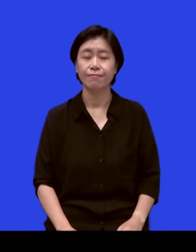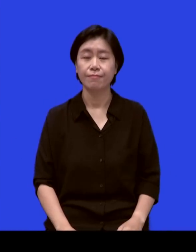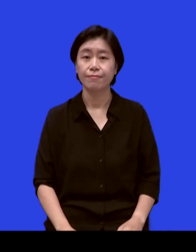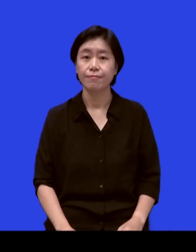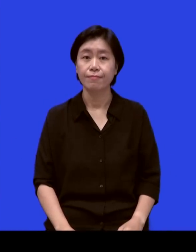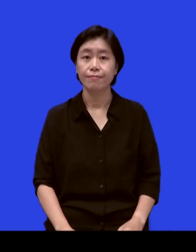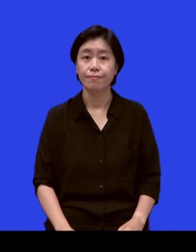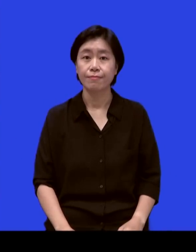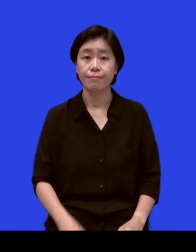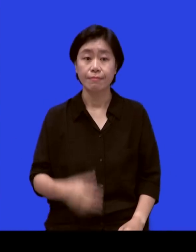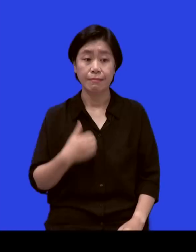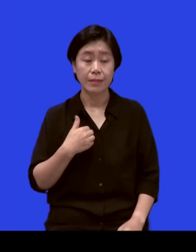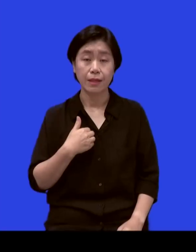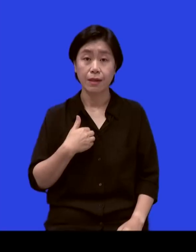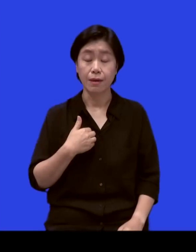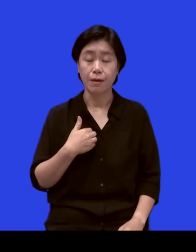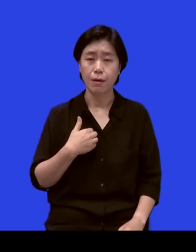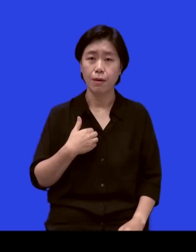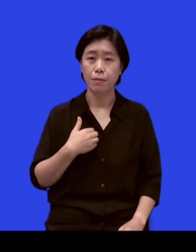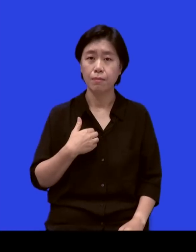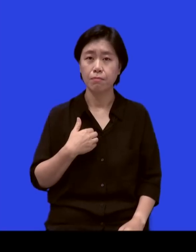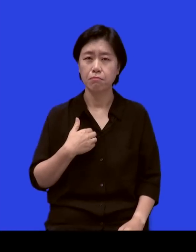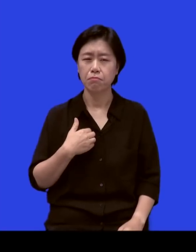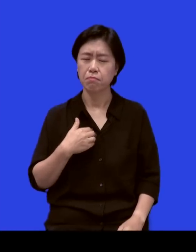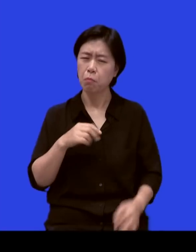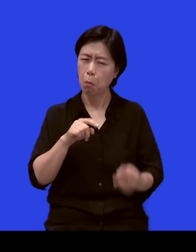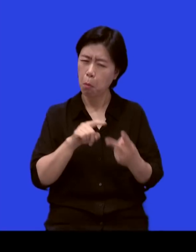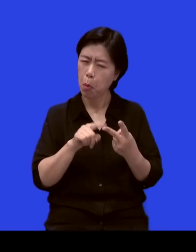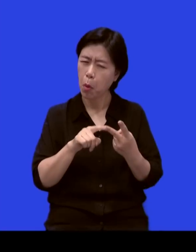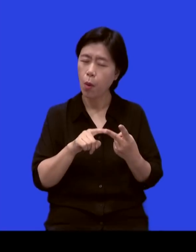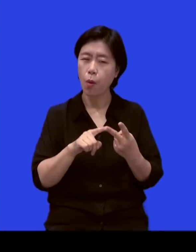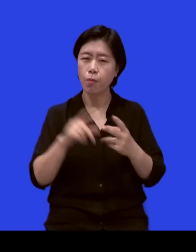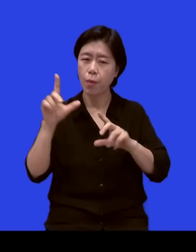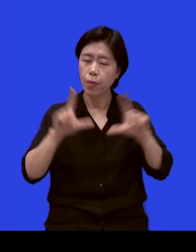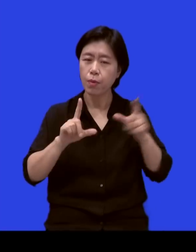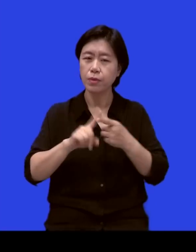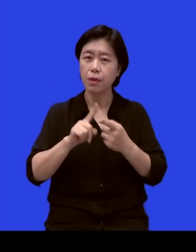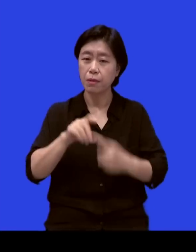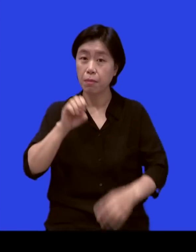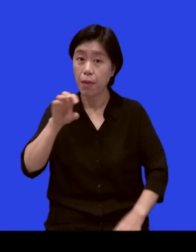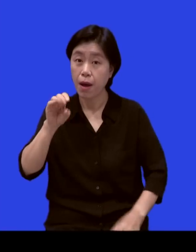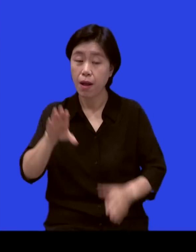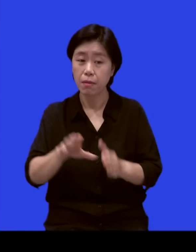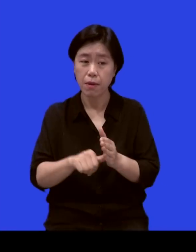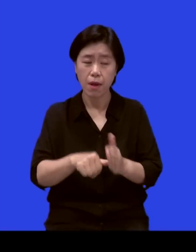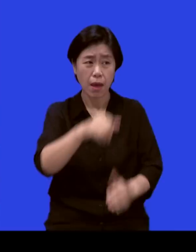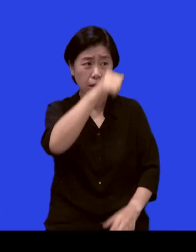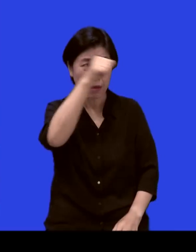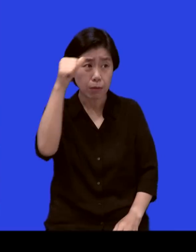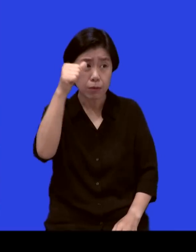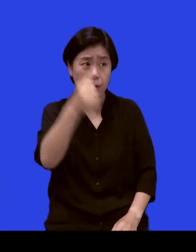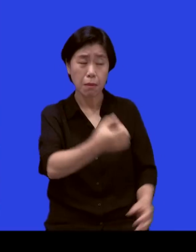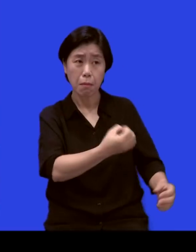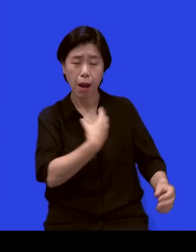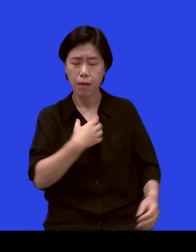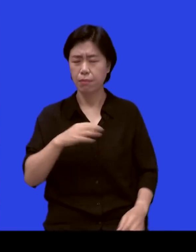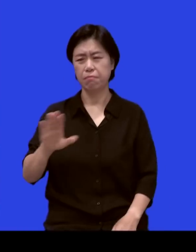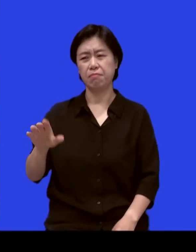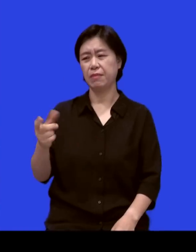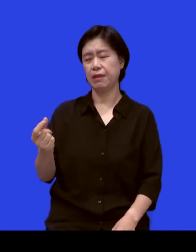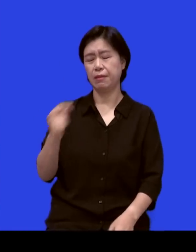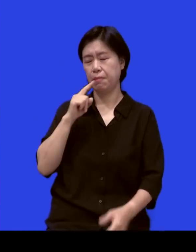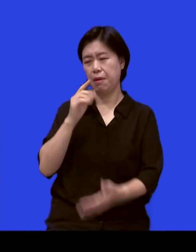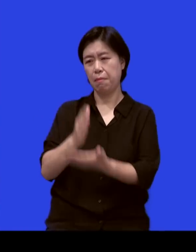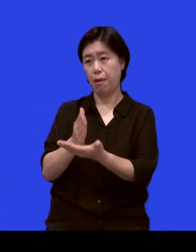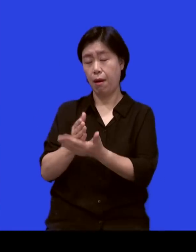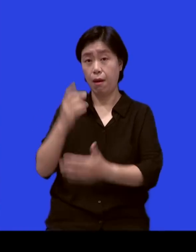얘기가 어디 가서 얘기하면 또 좀 이렇게 장로님들이나 이런 분들은 하지 말라고 그러는데 예. 왜냐면 거룩해